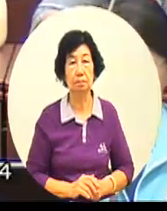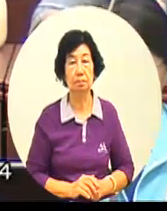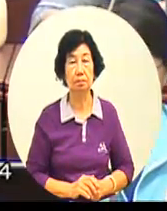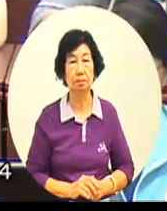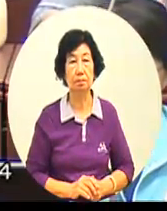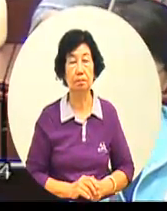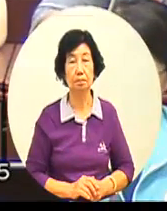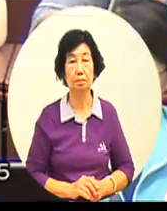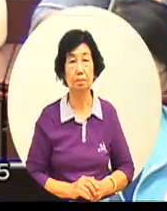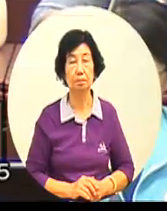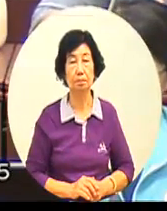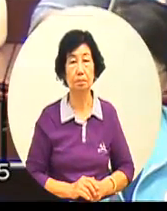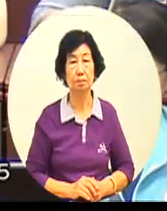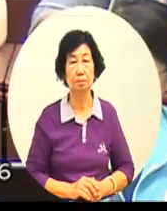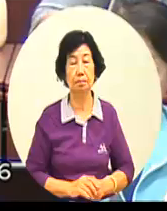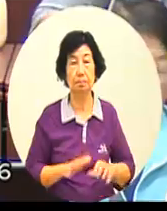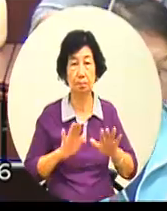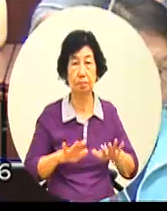原本的